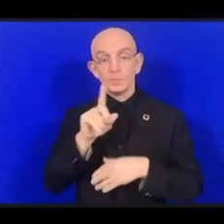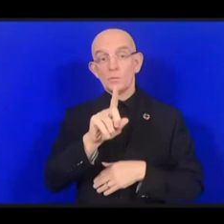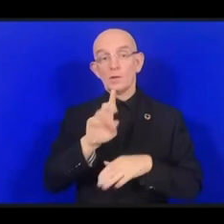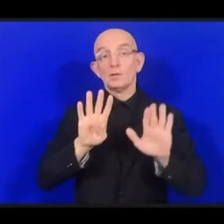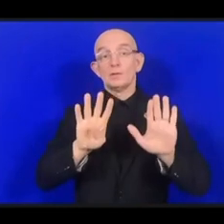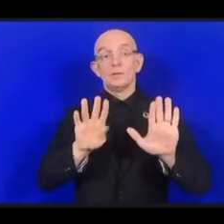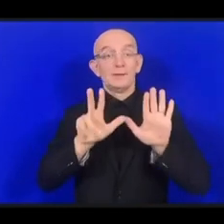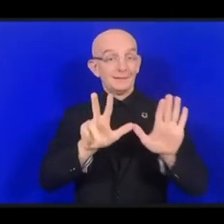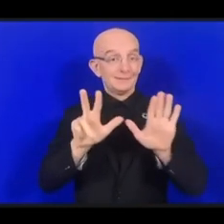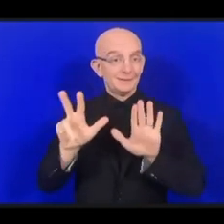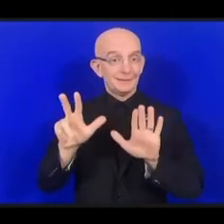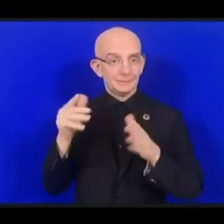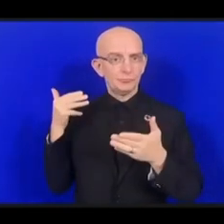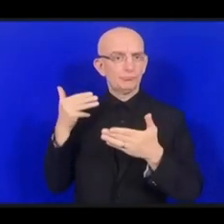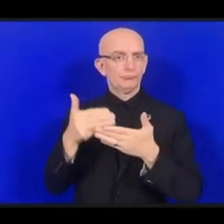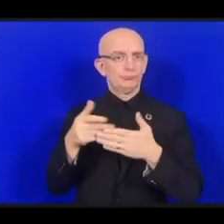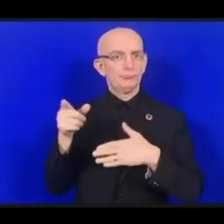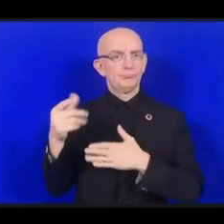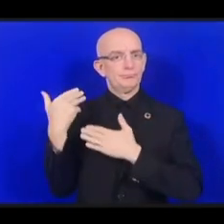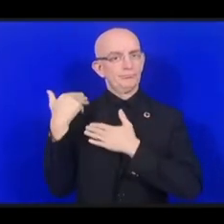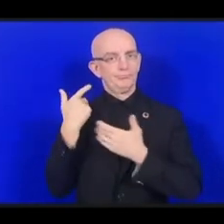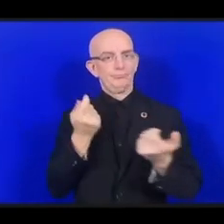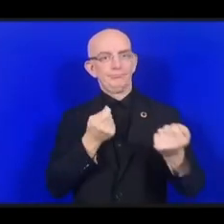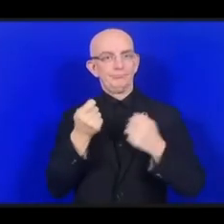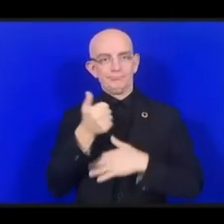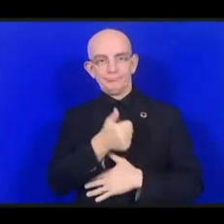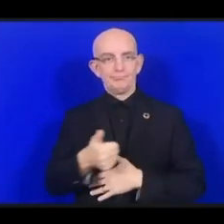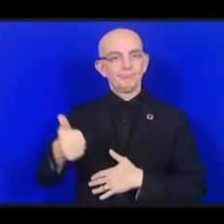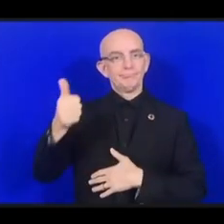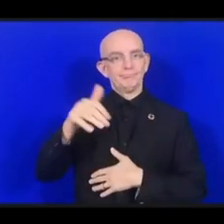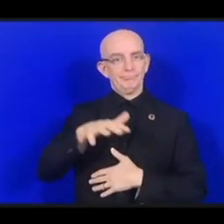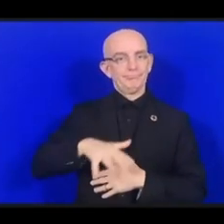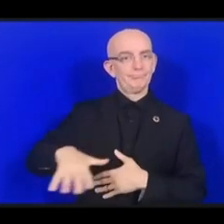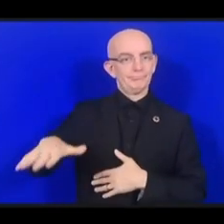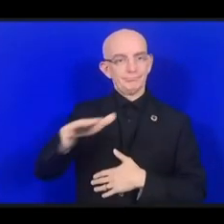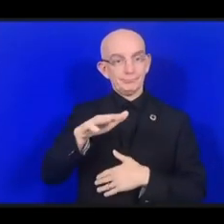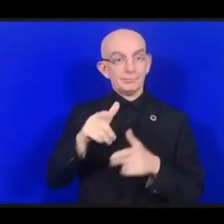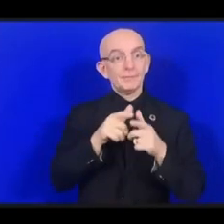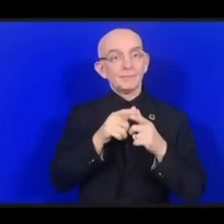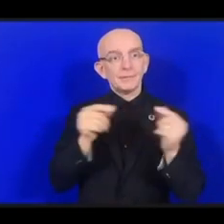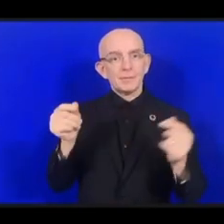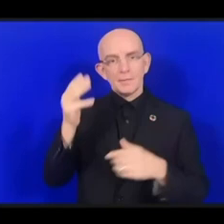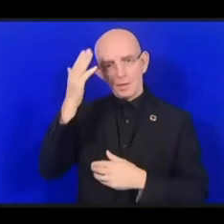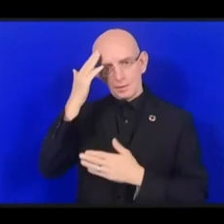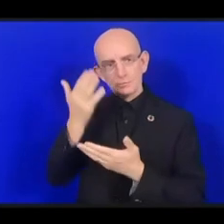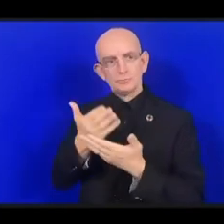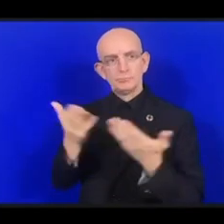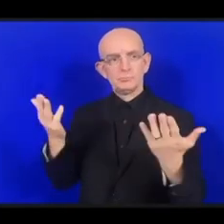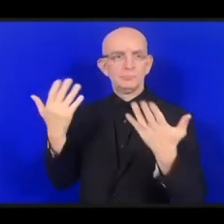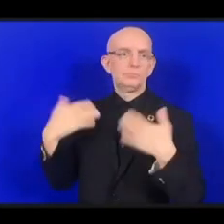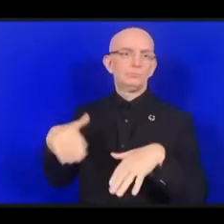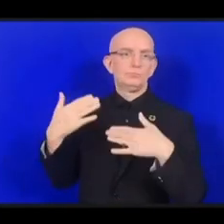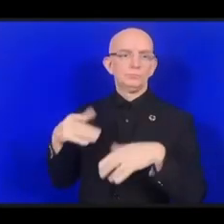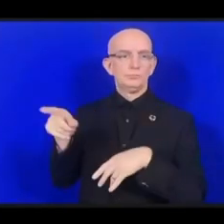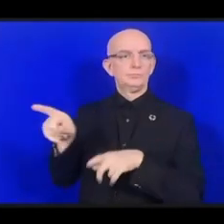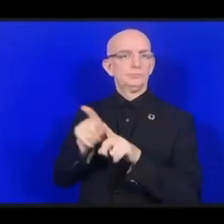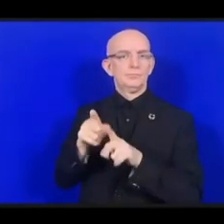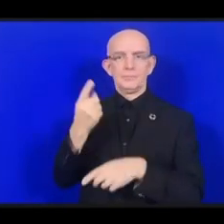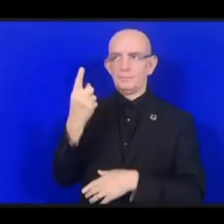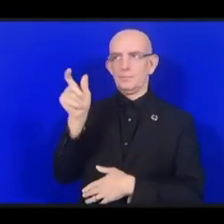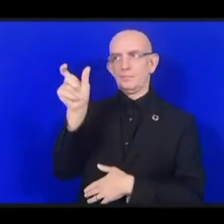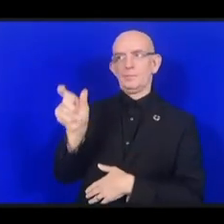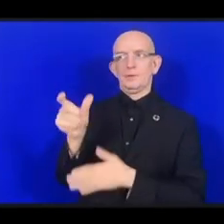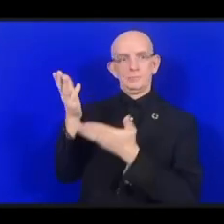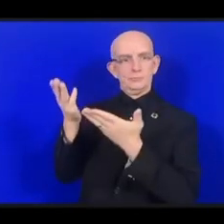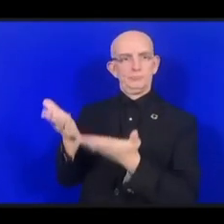ايضا على نطاق واسع بكتابه كانجي واحد يمثل عام على خشبه مسرح معبد كوميسو ديرا